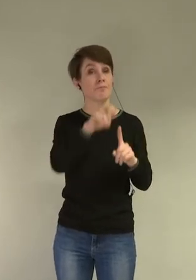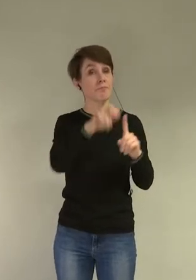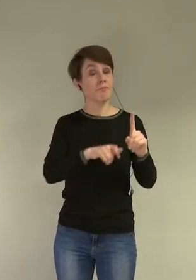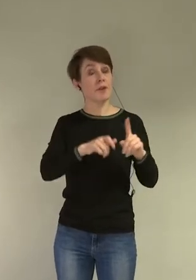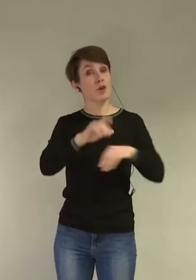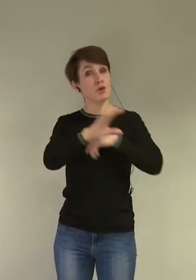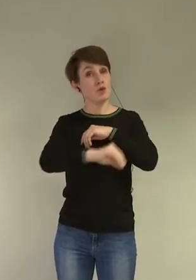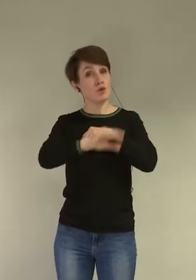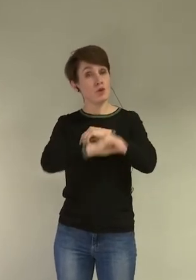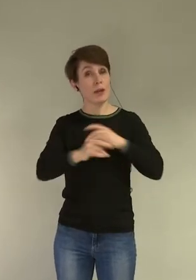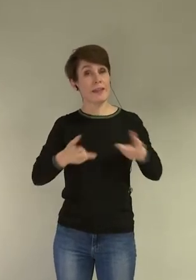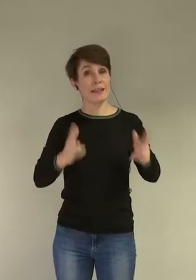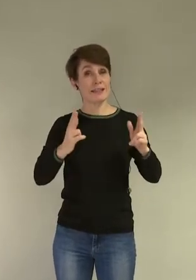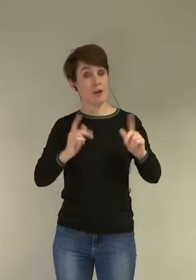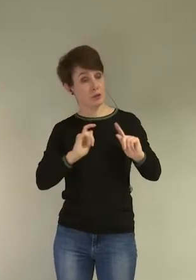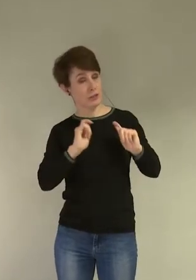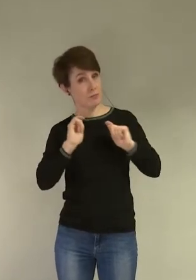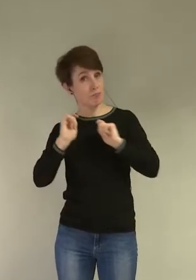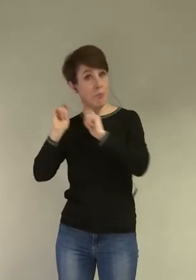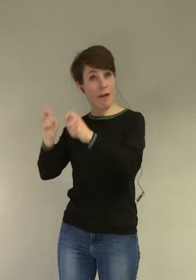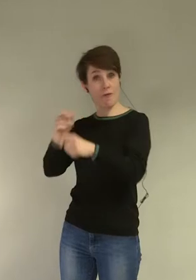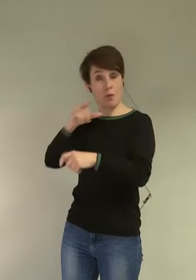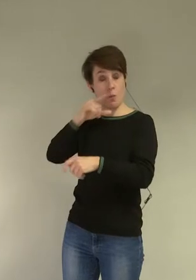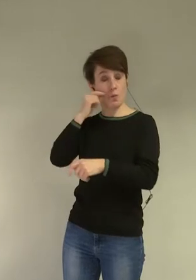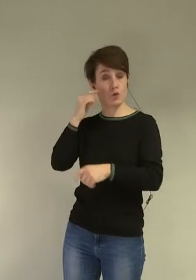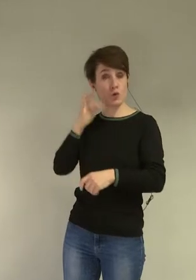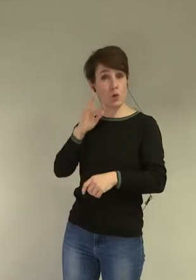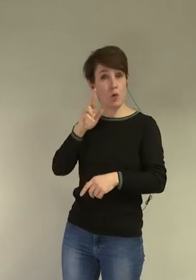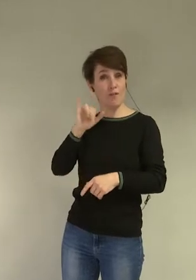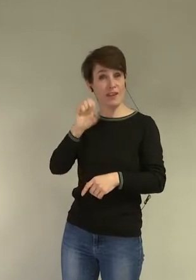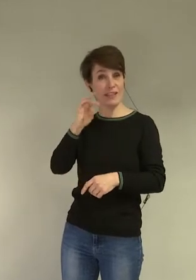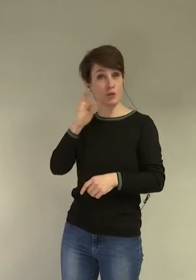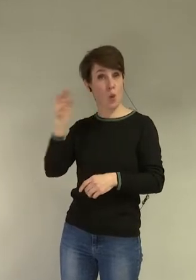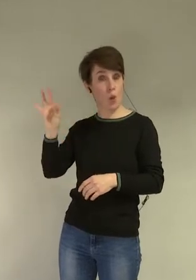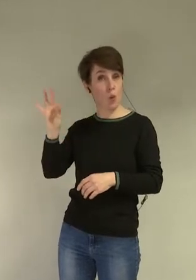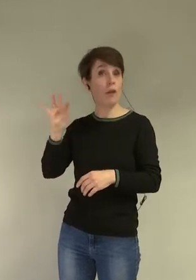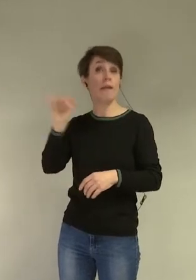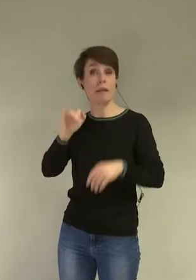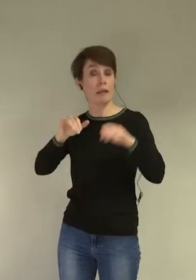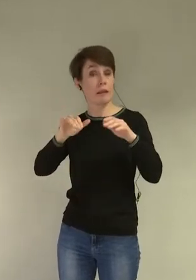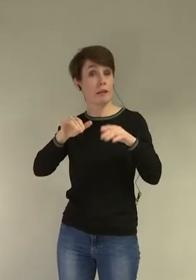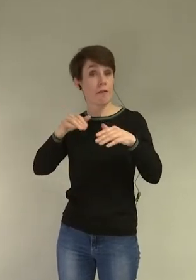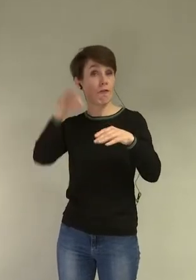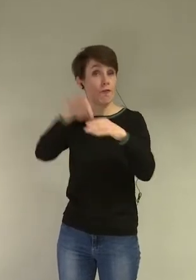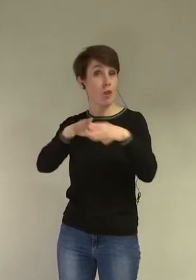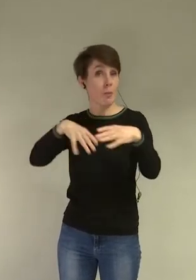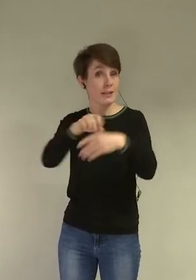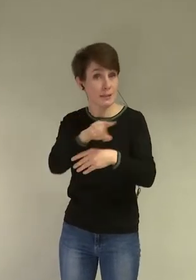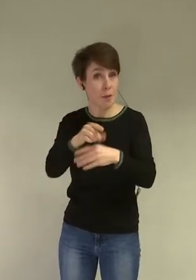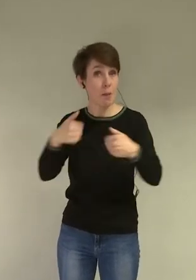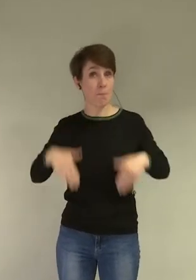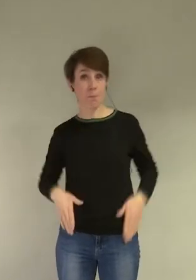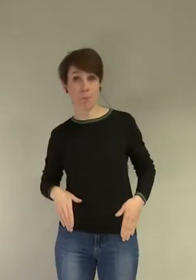séance je propose la candidature de vincent fristot qui ne participent pas au vote qui s'abstient qui est votre compte